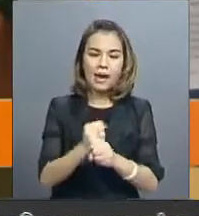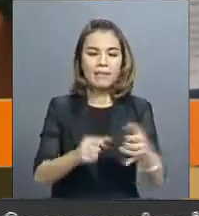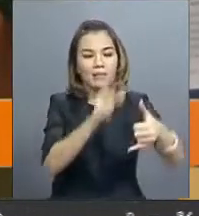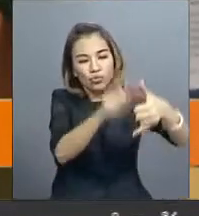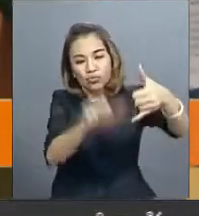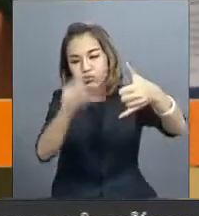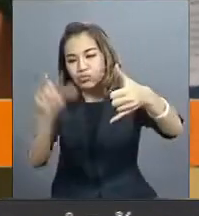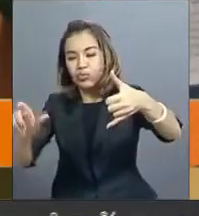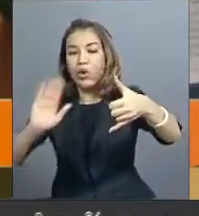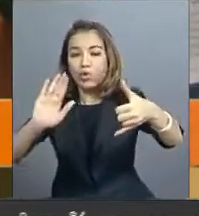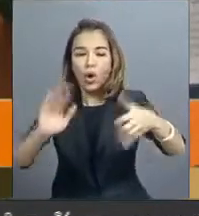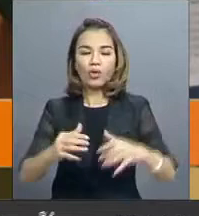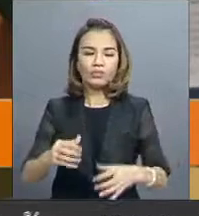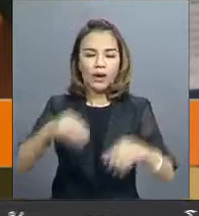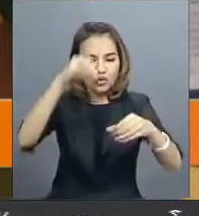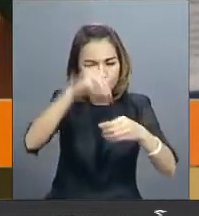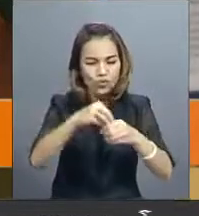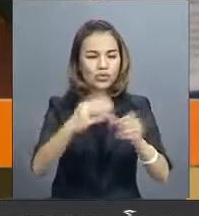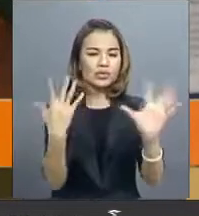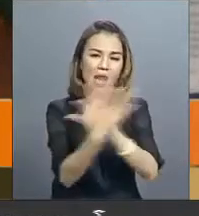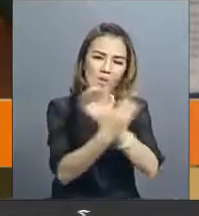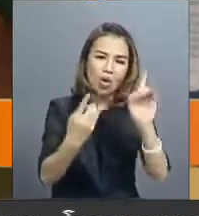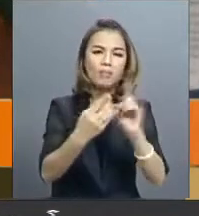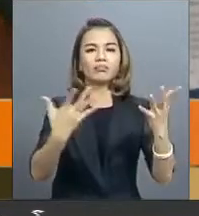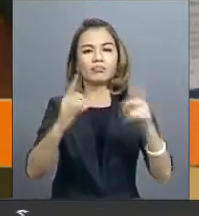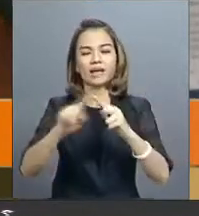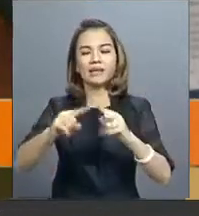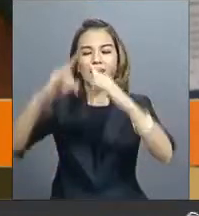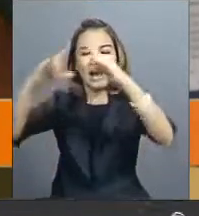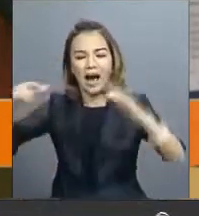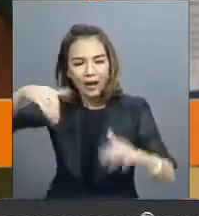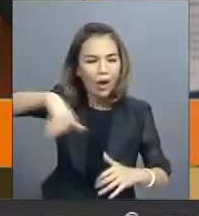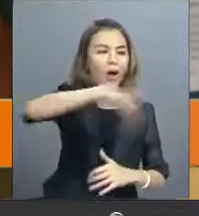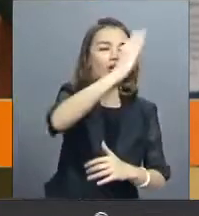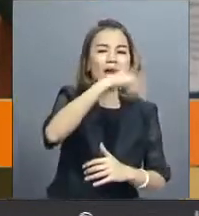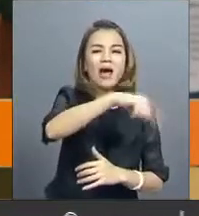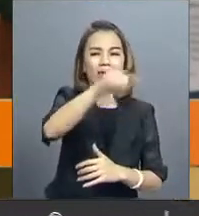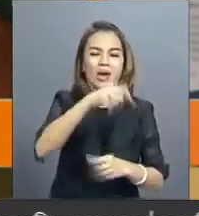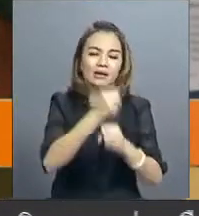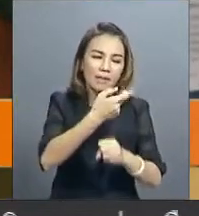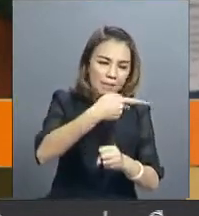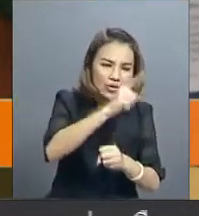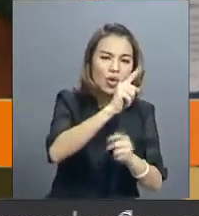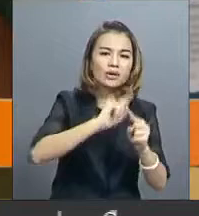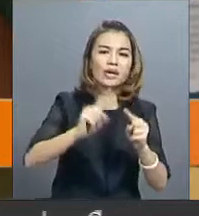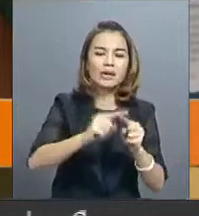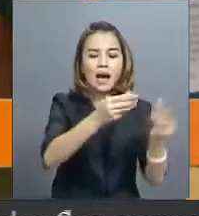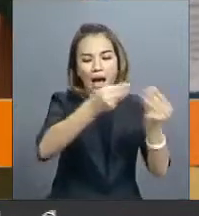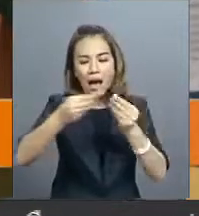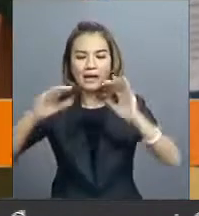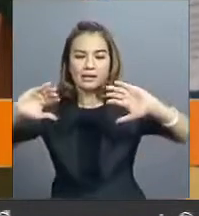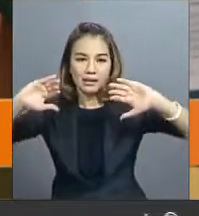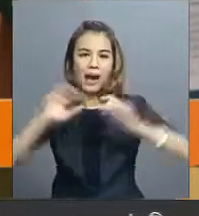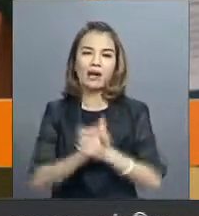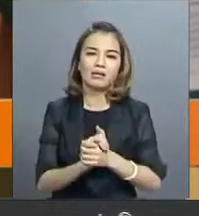ของสังคมในฐานะที่เขาพ้นจากกองทัพไปแล้วแล้วก็หากมีข่าวสารข้อมูลที่เป็นประโยชน์กับทางราชการก็ขอให้เขาได้